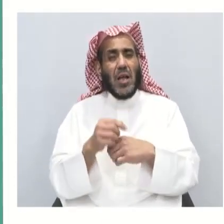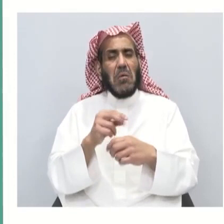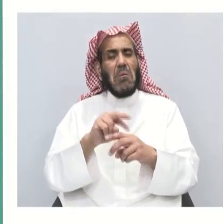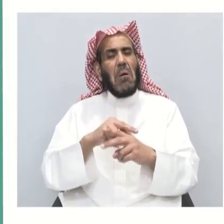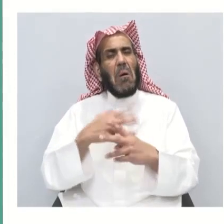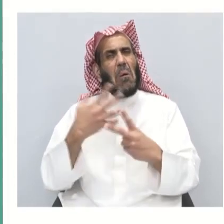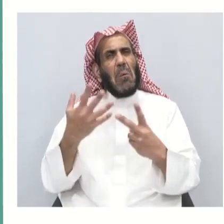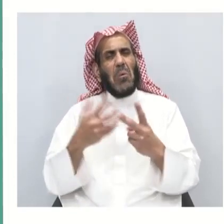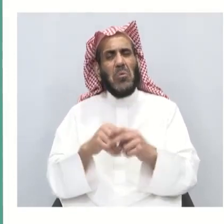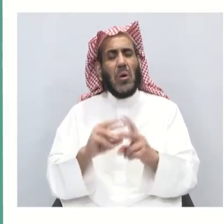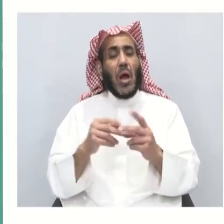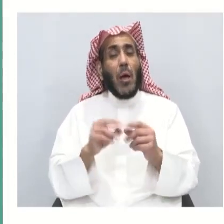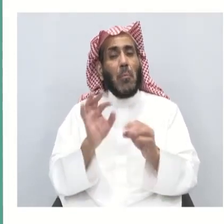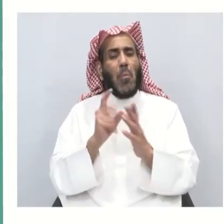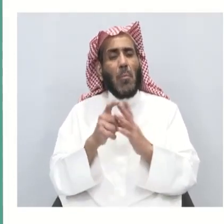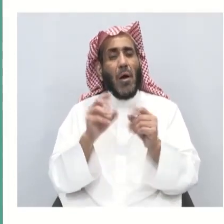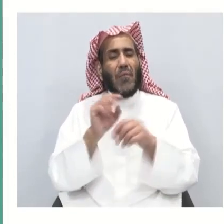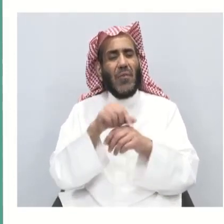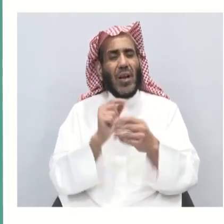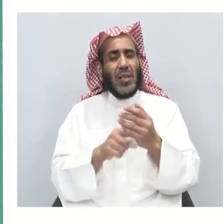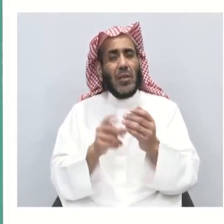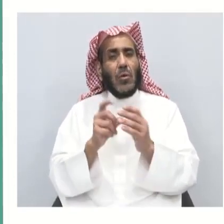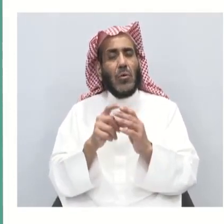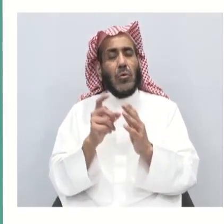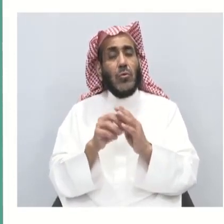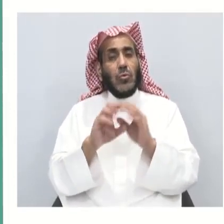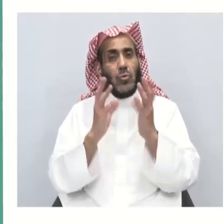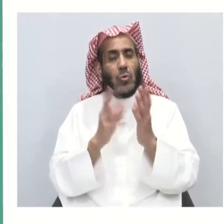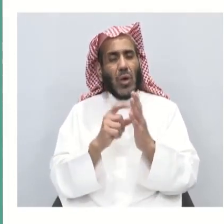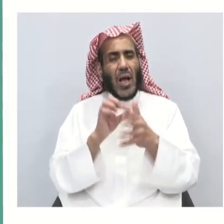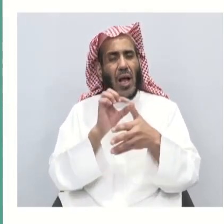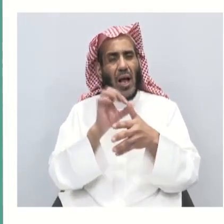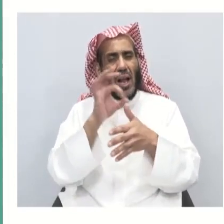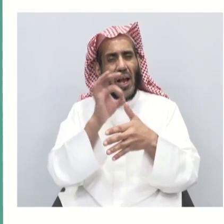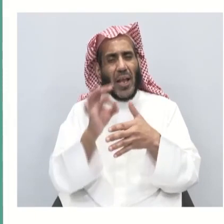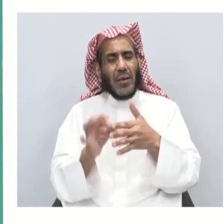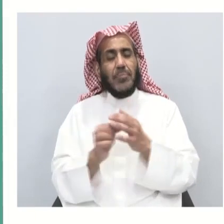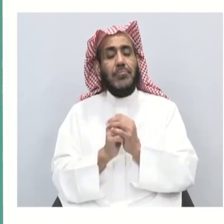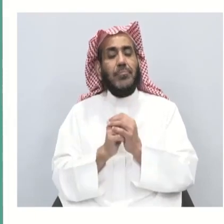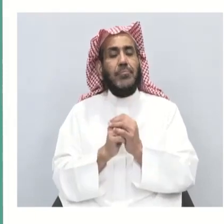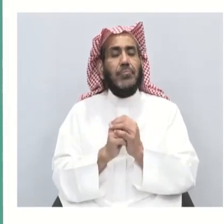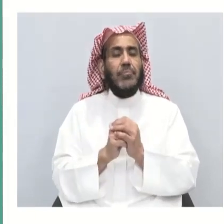عشوائي، بينما في الفلقتين تكون بشكل صورة حلقية.